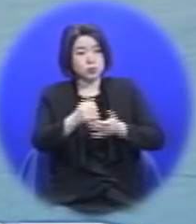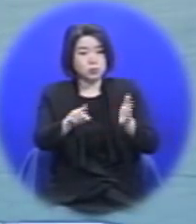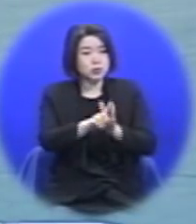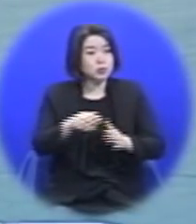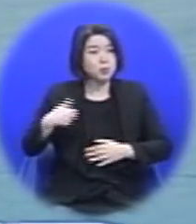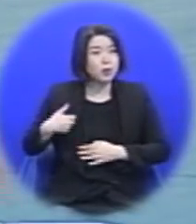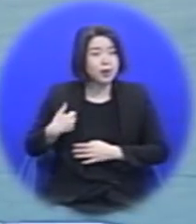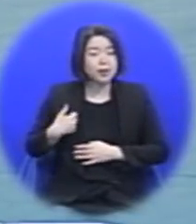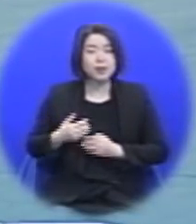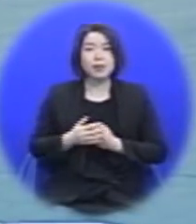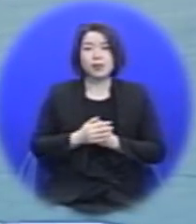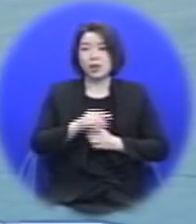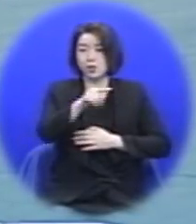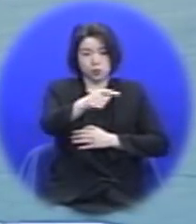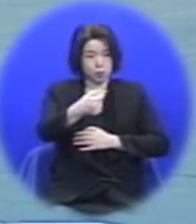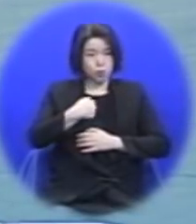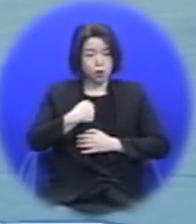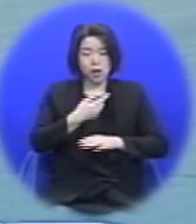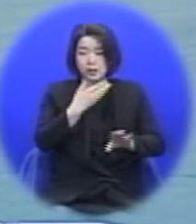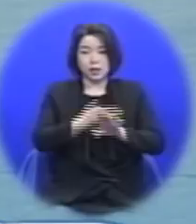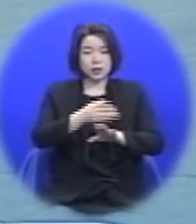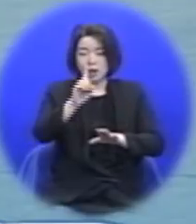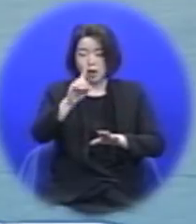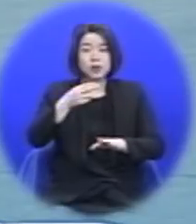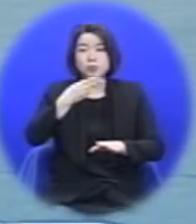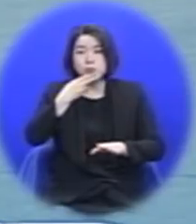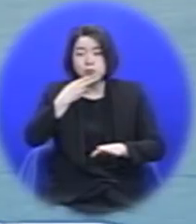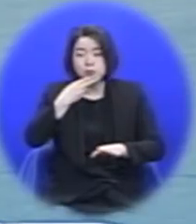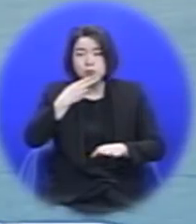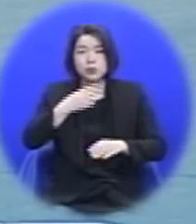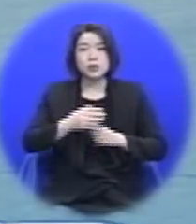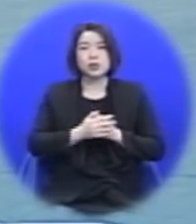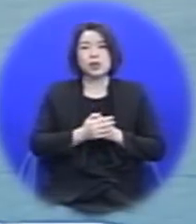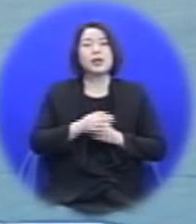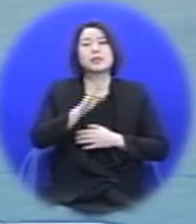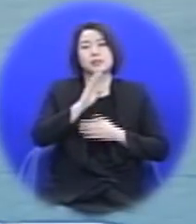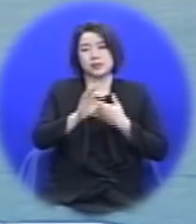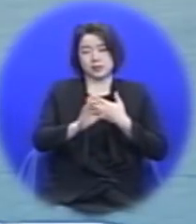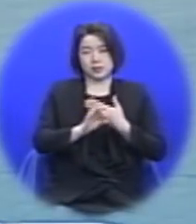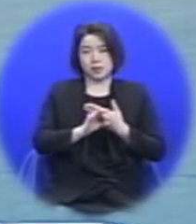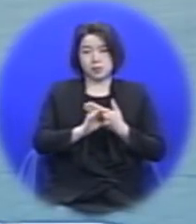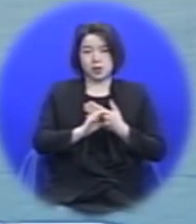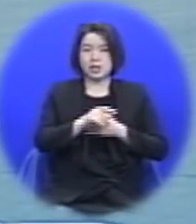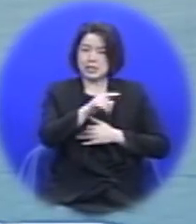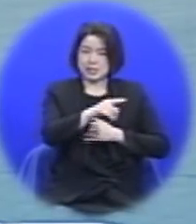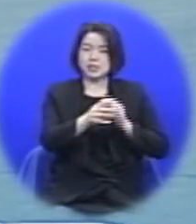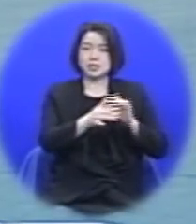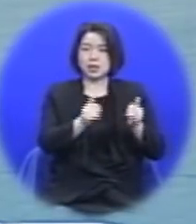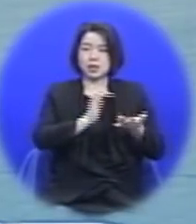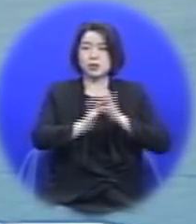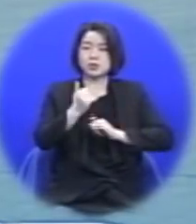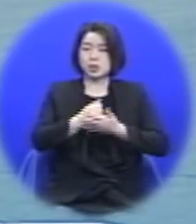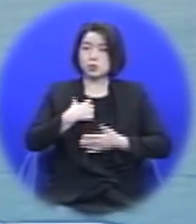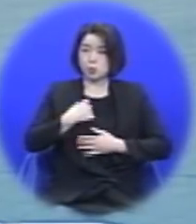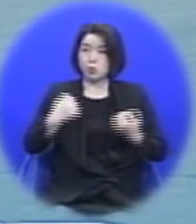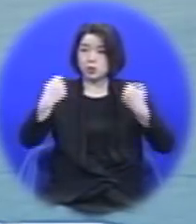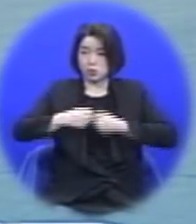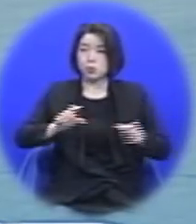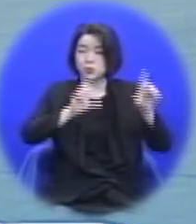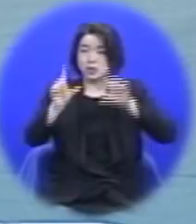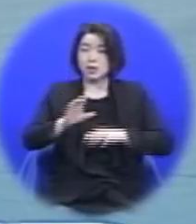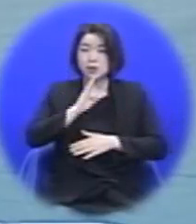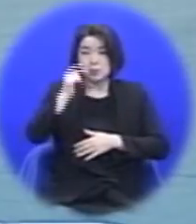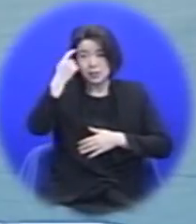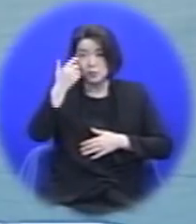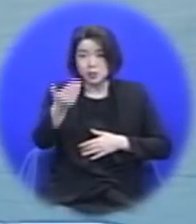몰랐어. 너와 나는 다른 게 하나도 없어. 그렇다면 이 사람이 예수로 옷을 입고 사는 겁니까?